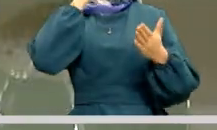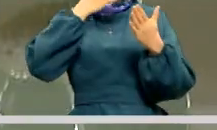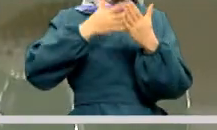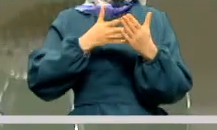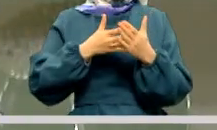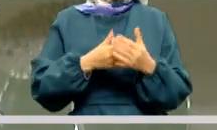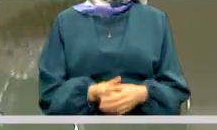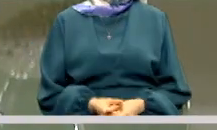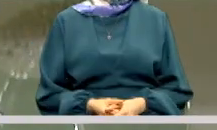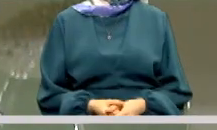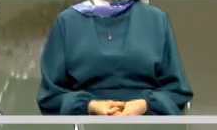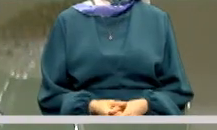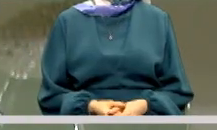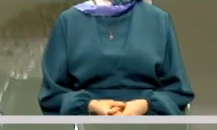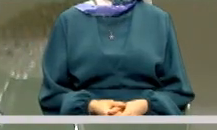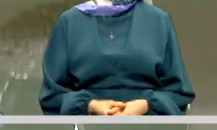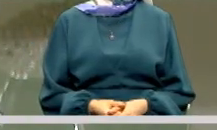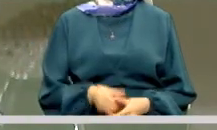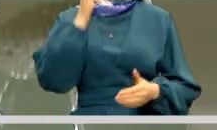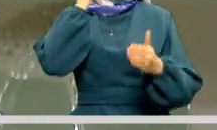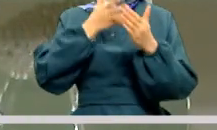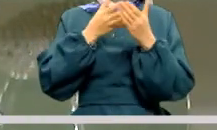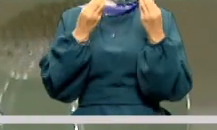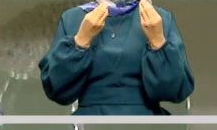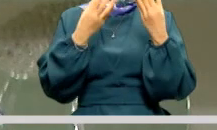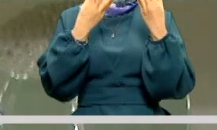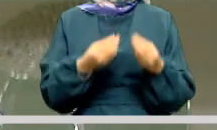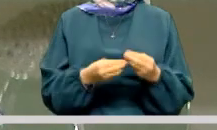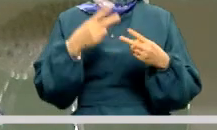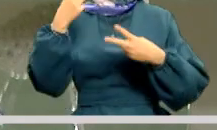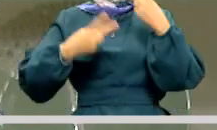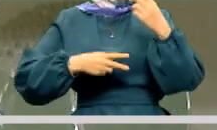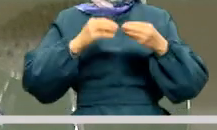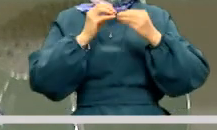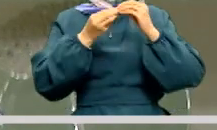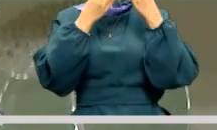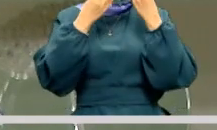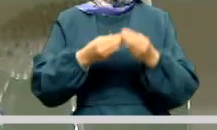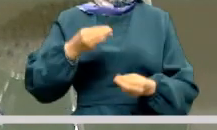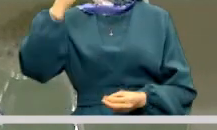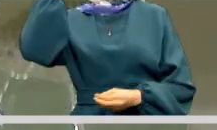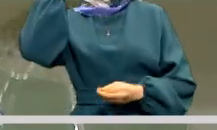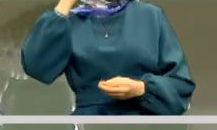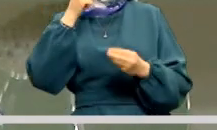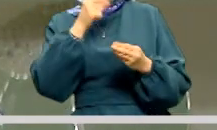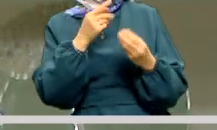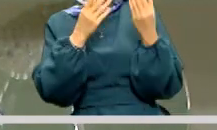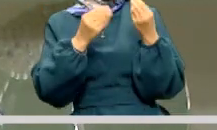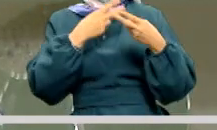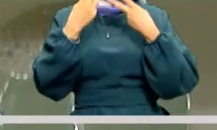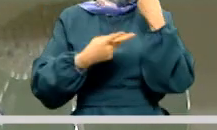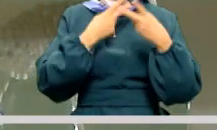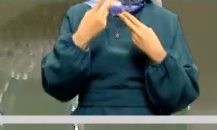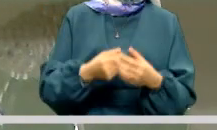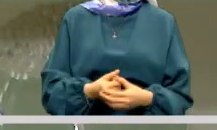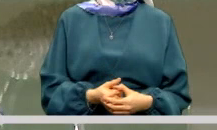bazen de Aslında ibadetlerimizde iyi olduğumuzu ama ahlakımızda bazen sıkıntılar olabildiğinizi fark ettiğimiz yerler olduğunu konuşmuştuk